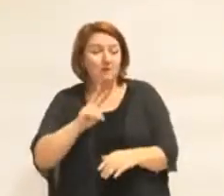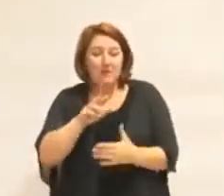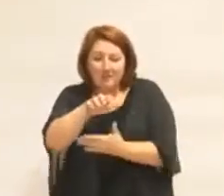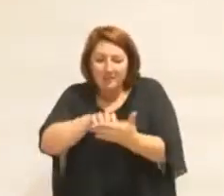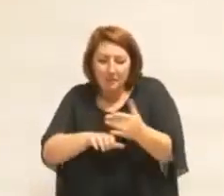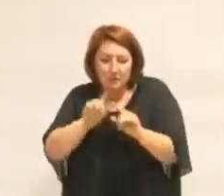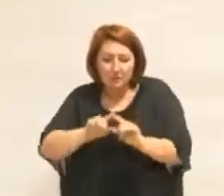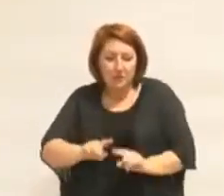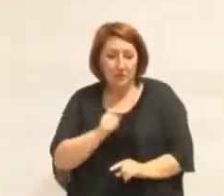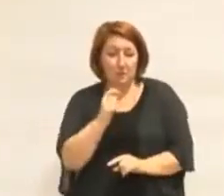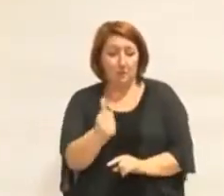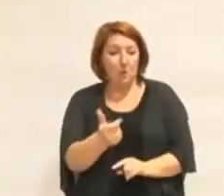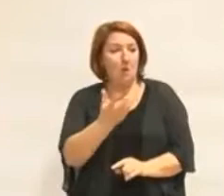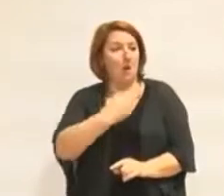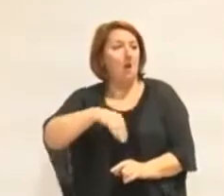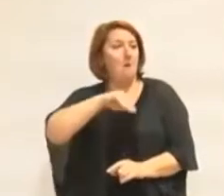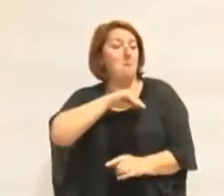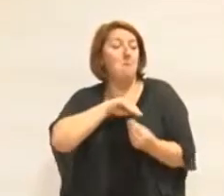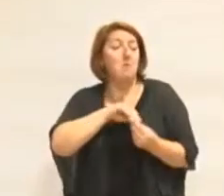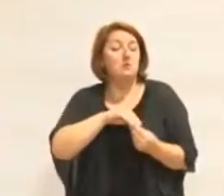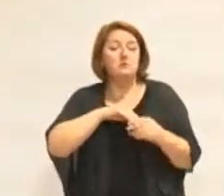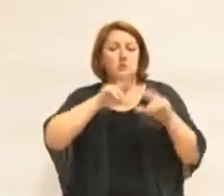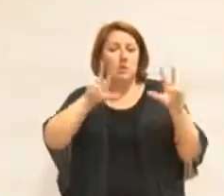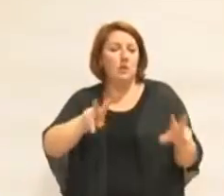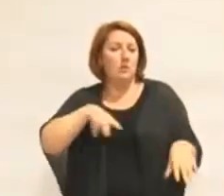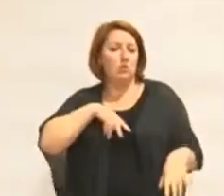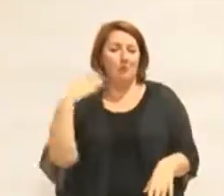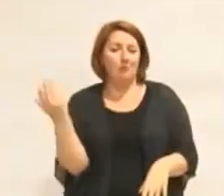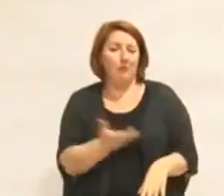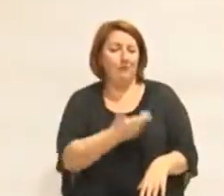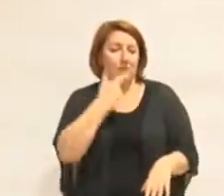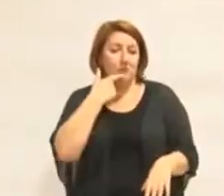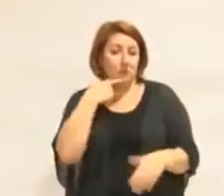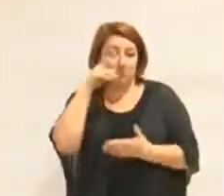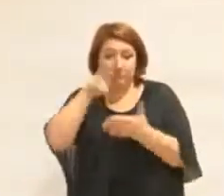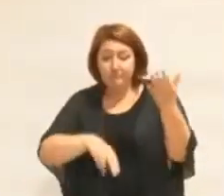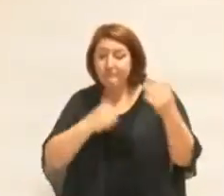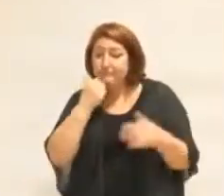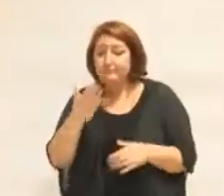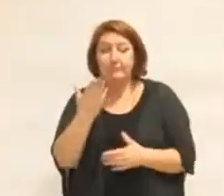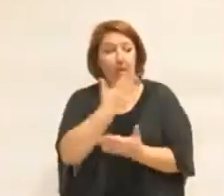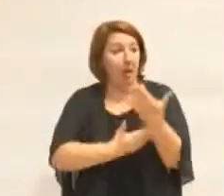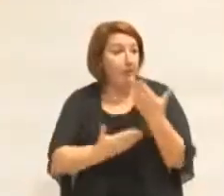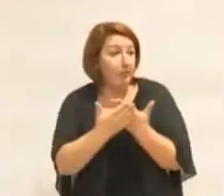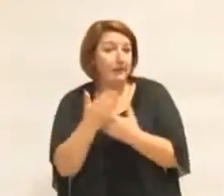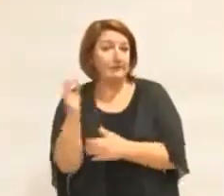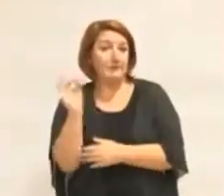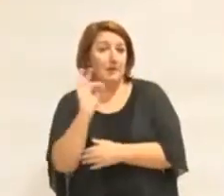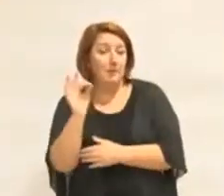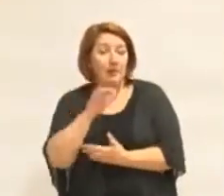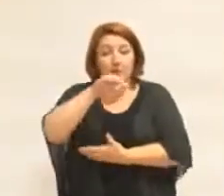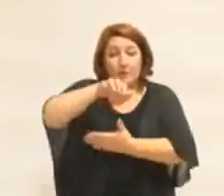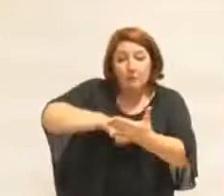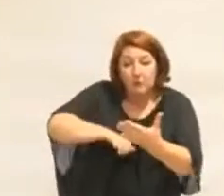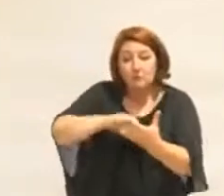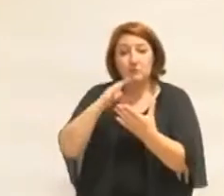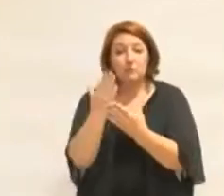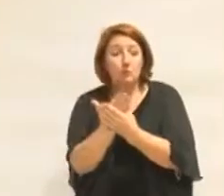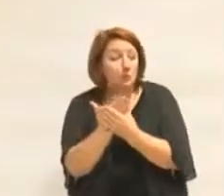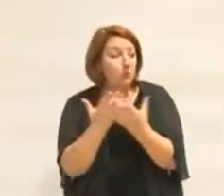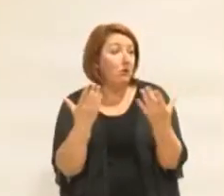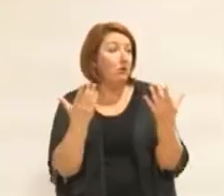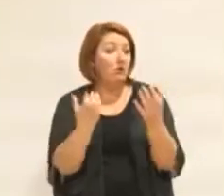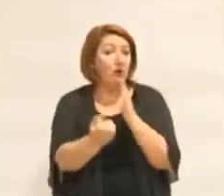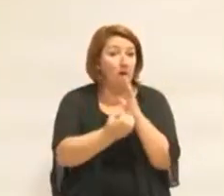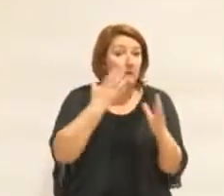plus mon ordinateur est en rade donc je ne peux même pas la relire. Il n'y a pas d'annexe, il n'y a pas vraiment de documents que vous ayez portés à